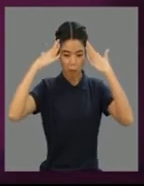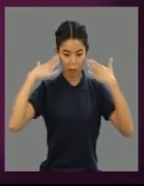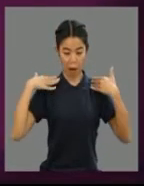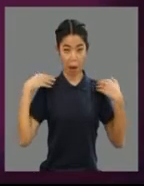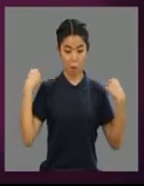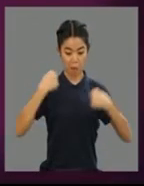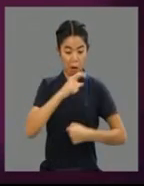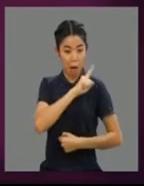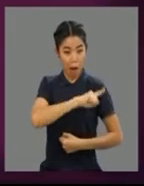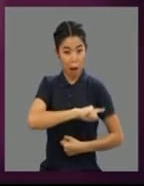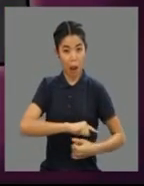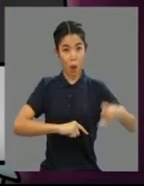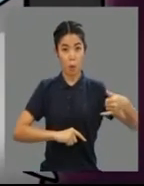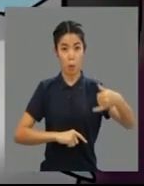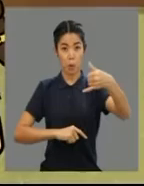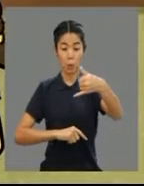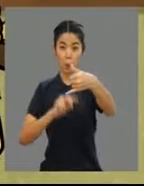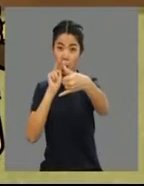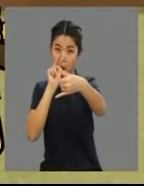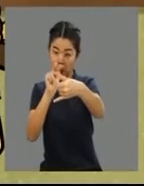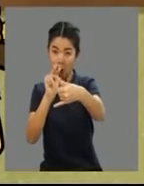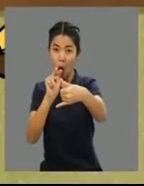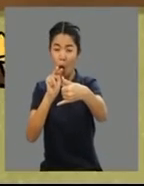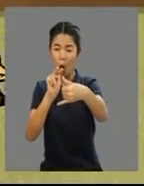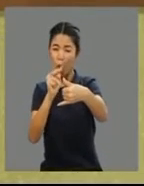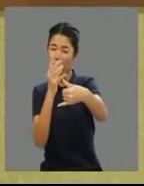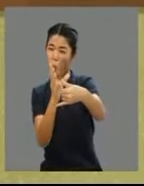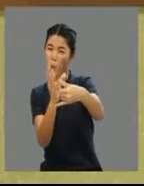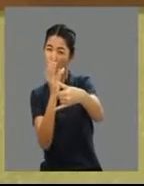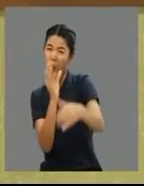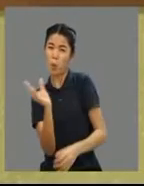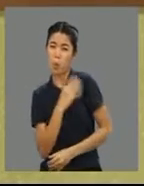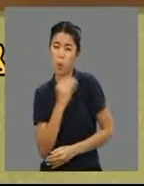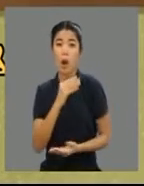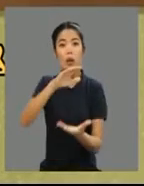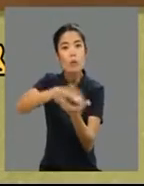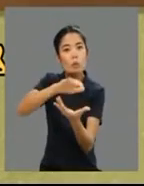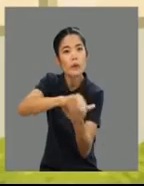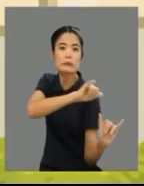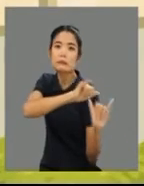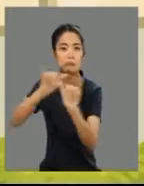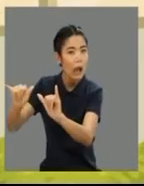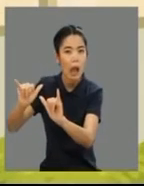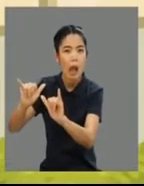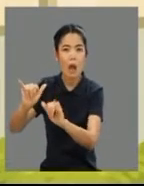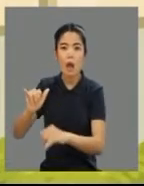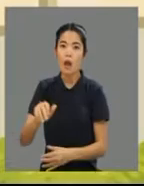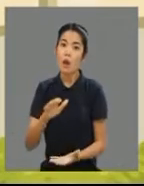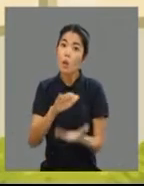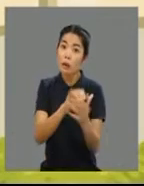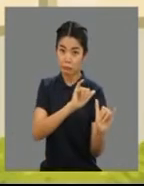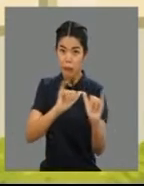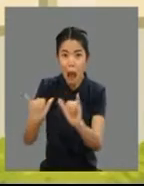าวลอยไปลอยมาในห้องวิทย์เพื่อนพี่ฉันกลัวมากขนาดต้องย้ายโรงเรียนเลยล่ะ ย้ายโรงเรียน